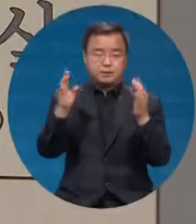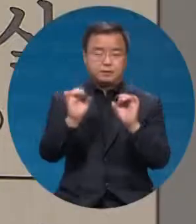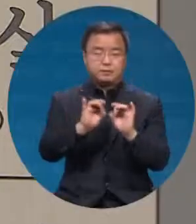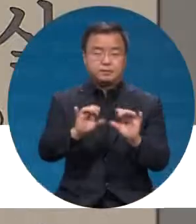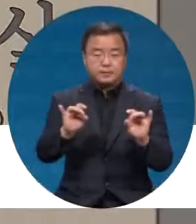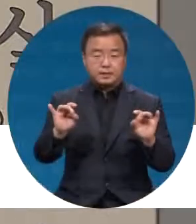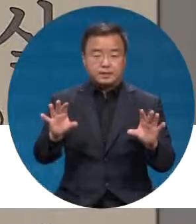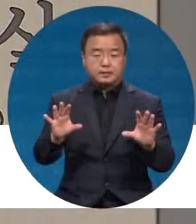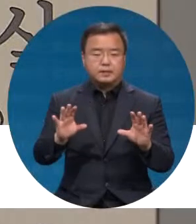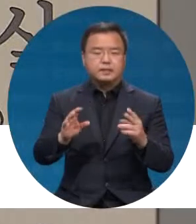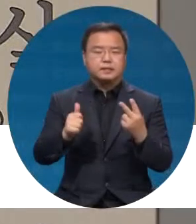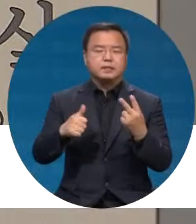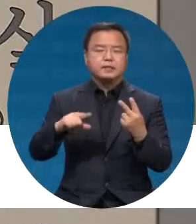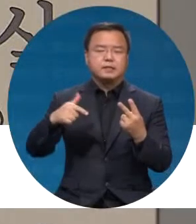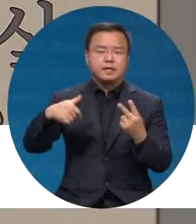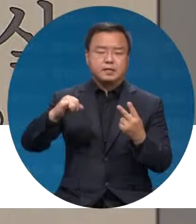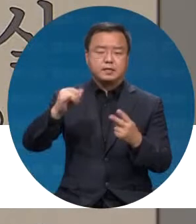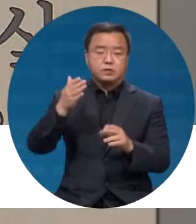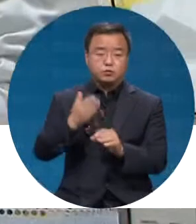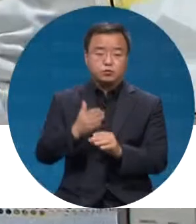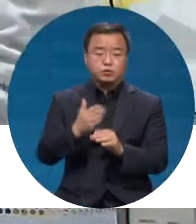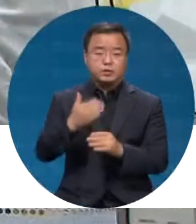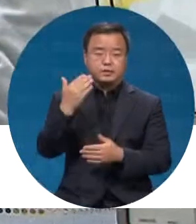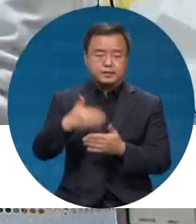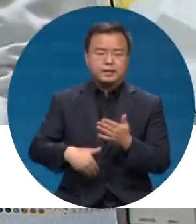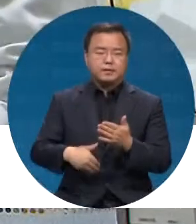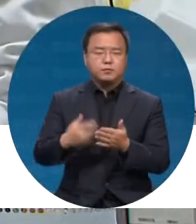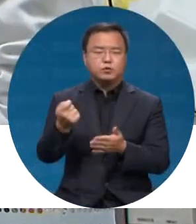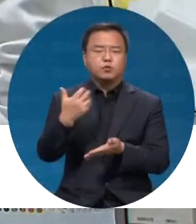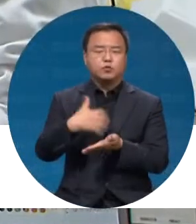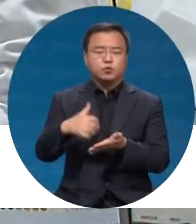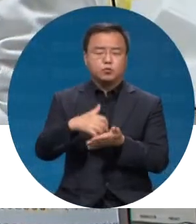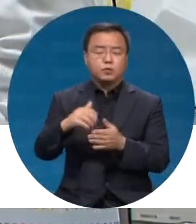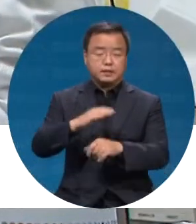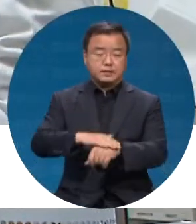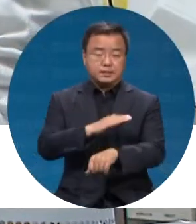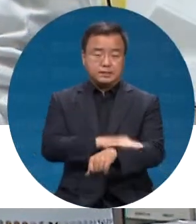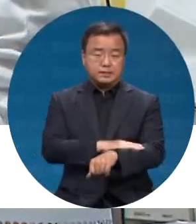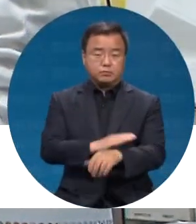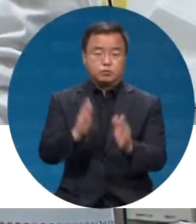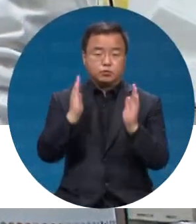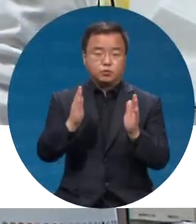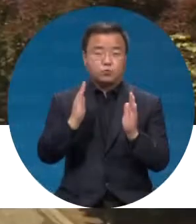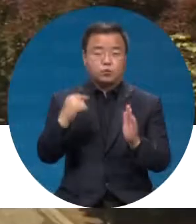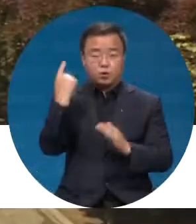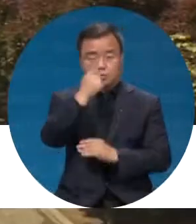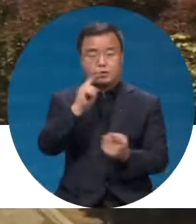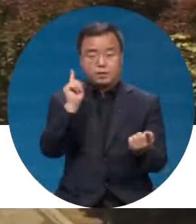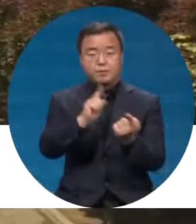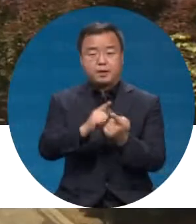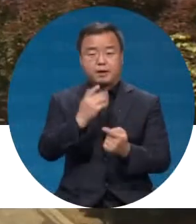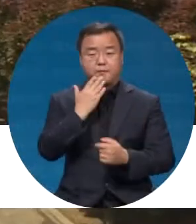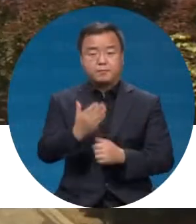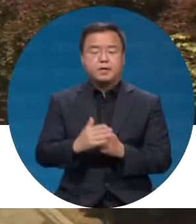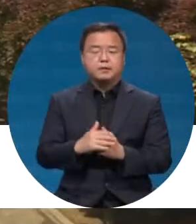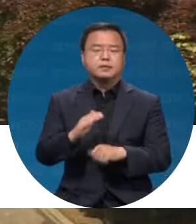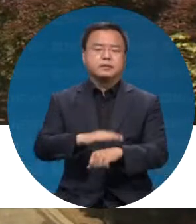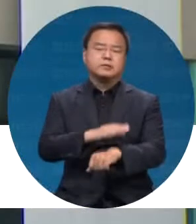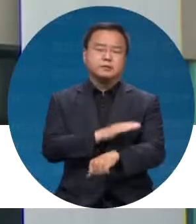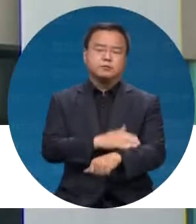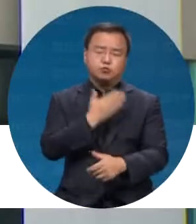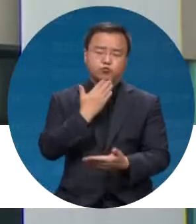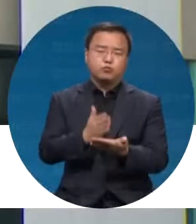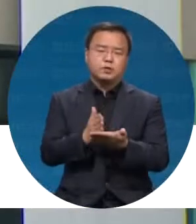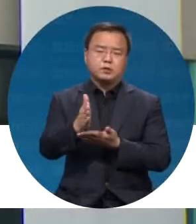소규모 수업과 실험 실습 수업은 대면 수업을 원칙으로 운영하게 됩니다 실습 수업이 중요한 전문대도